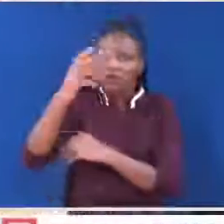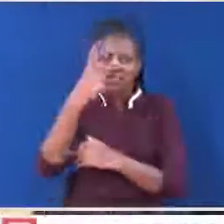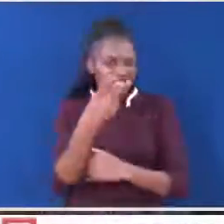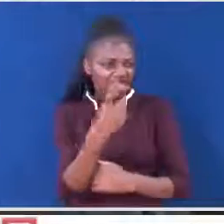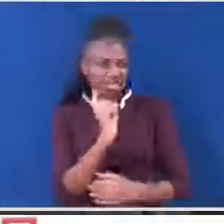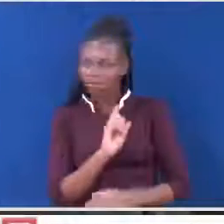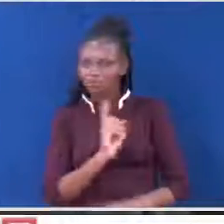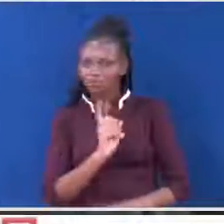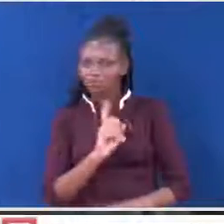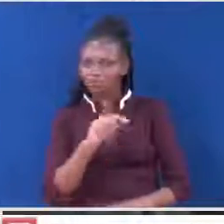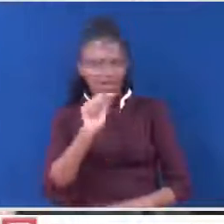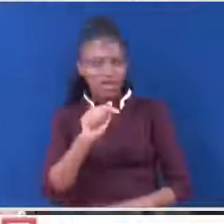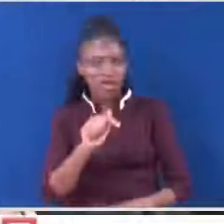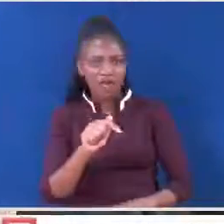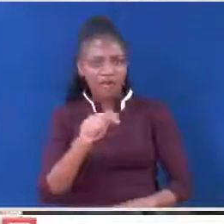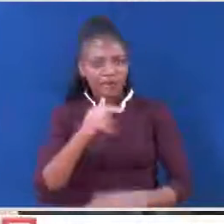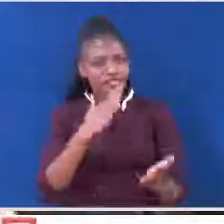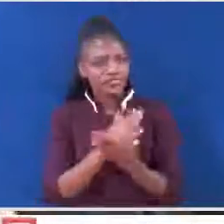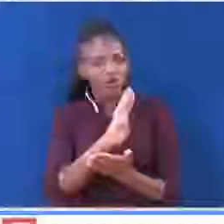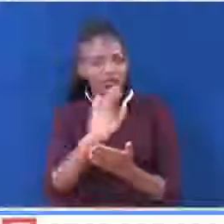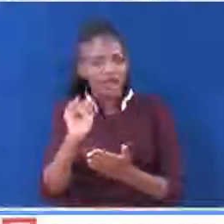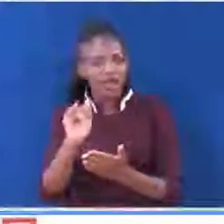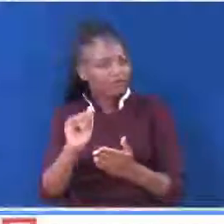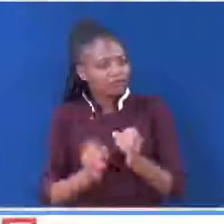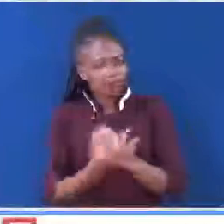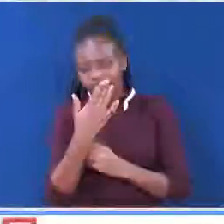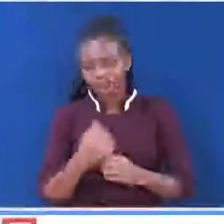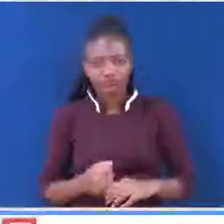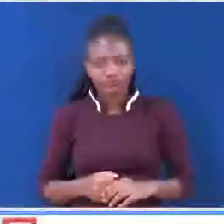Rama lazima akwe aone BBI imepita, si ni kweli? Well, towards